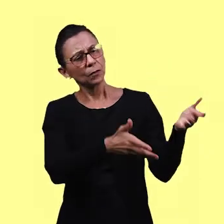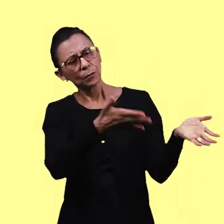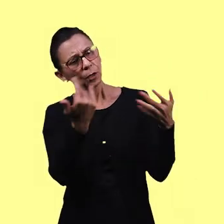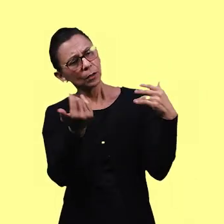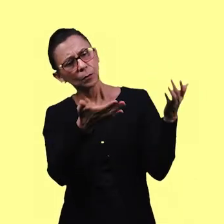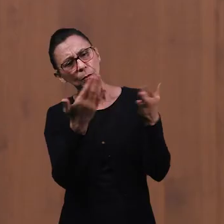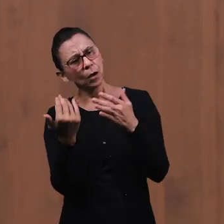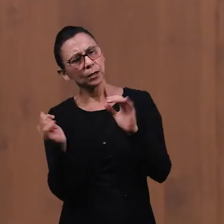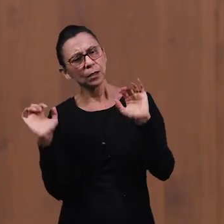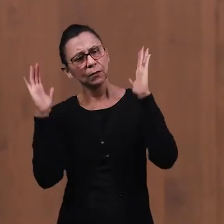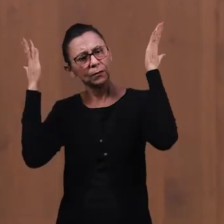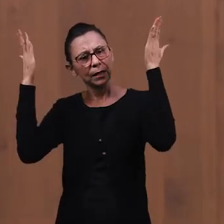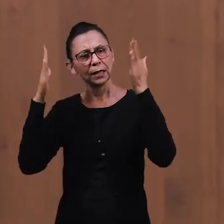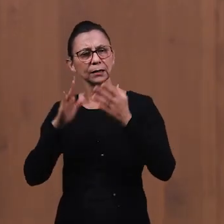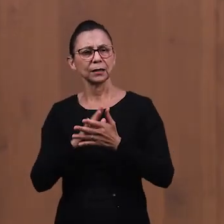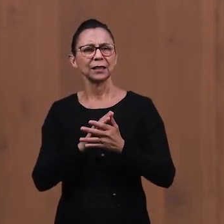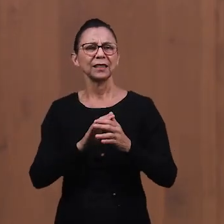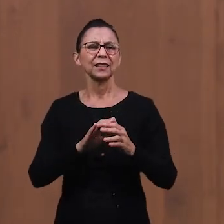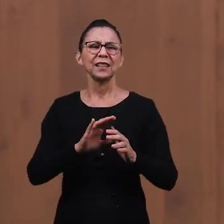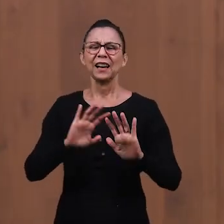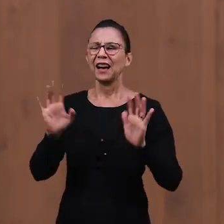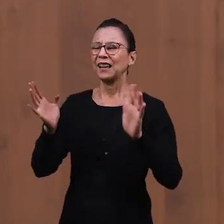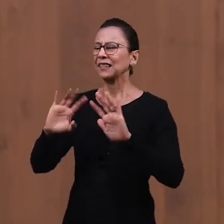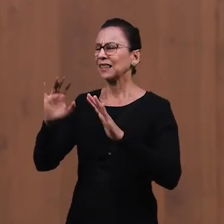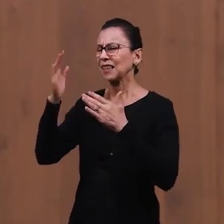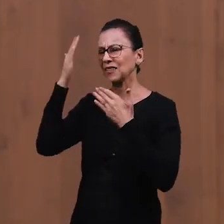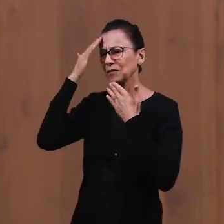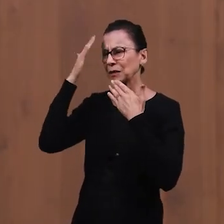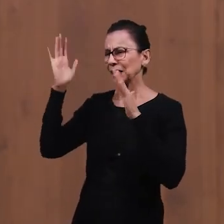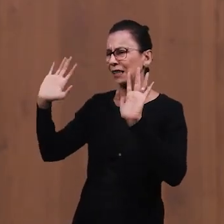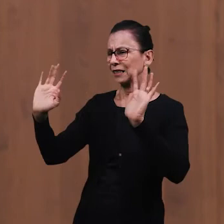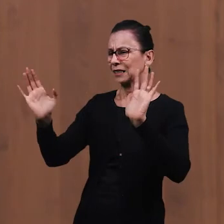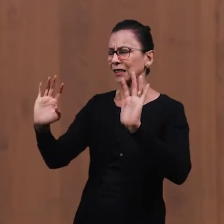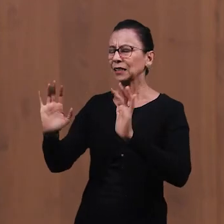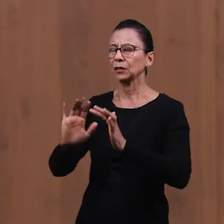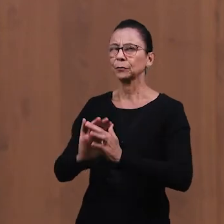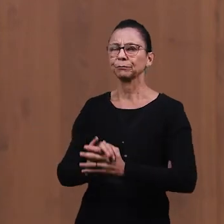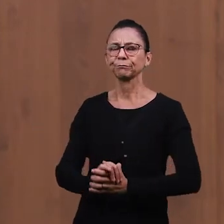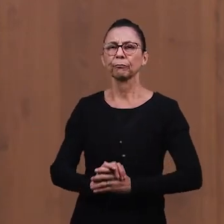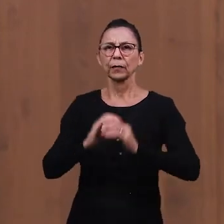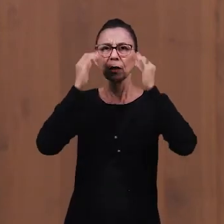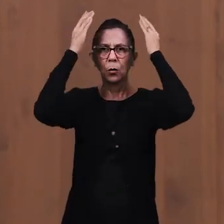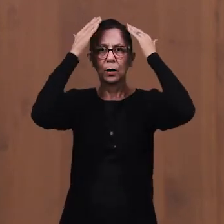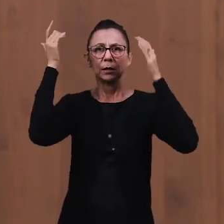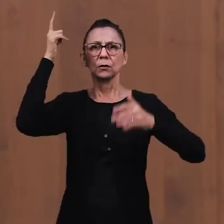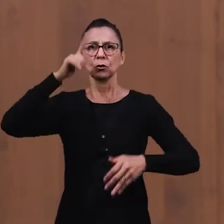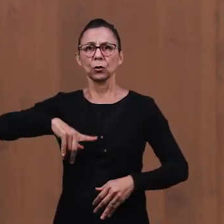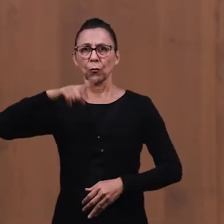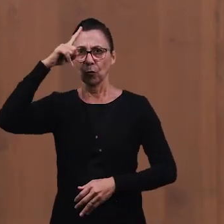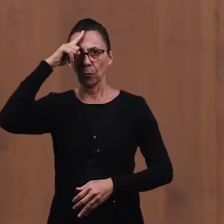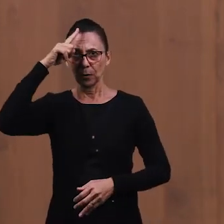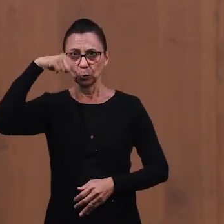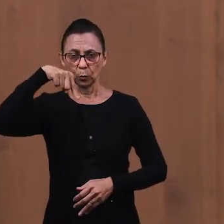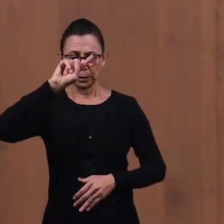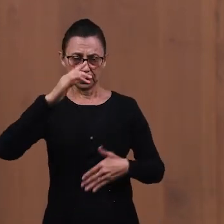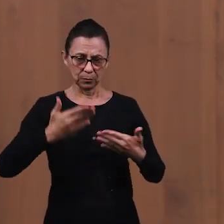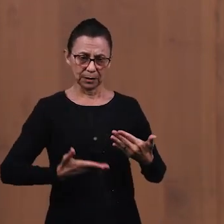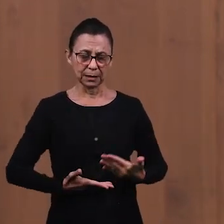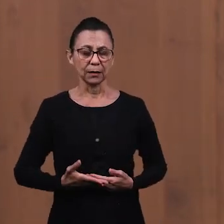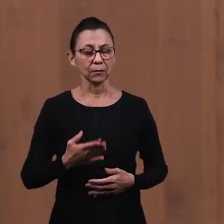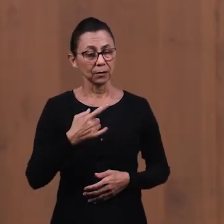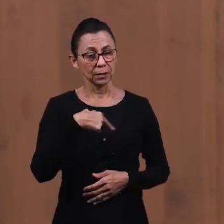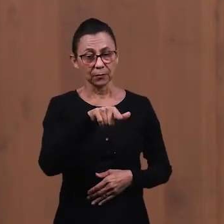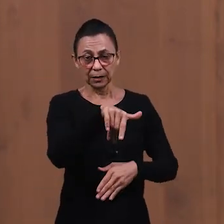pas voulu venir à la fête. Donc, une fois que les invités ont refusé l'invitation, le roi a donné un autre ordre à